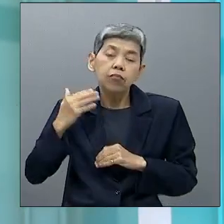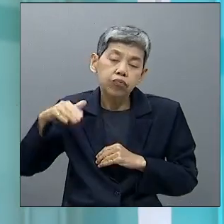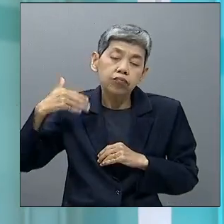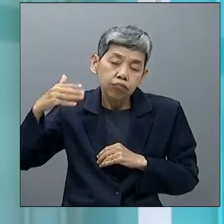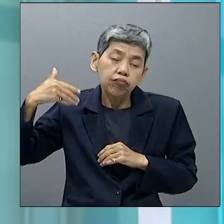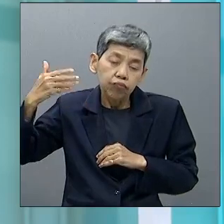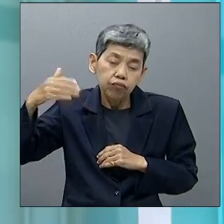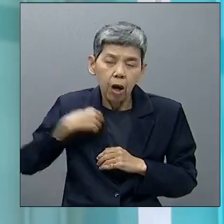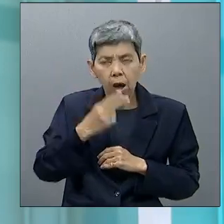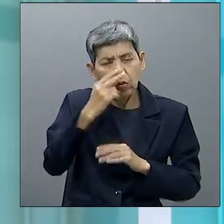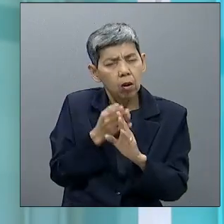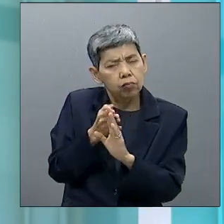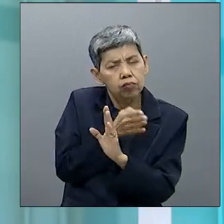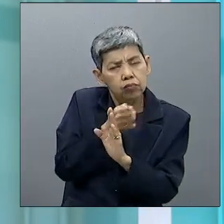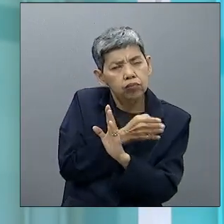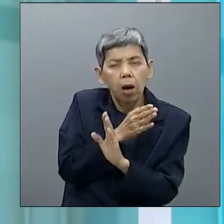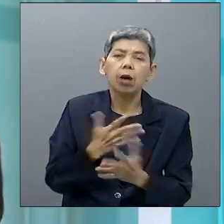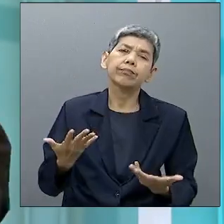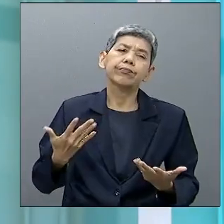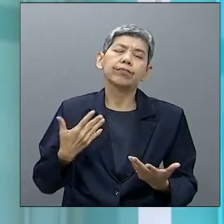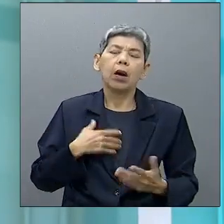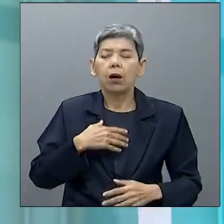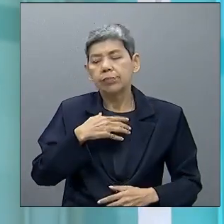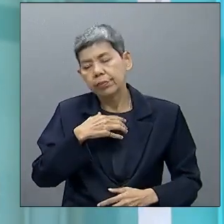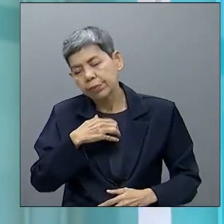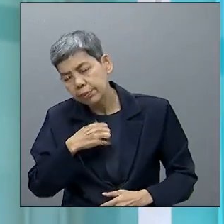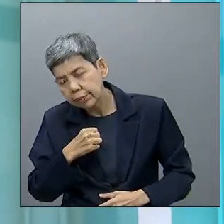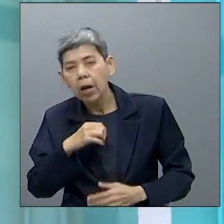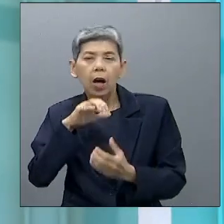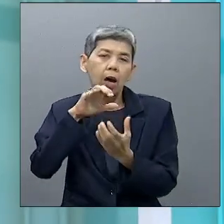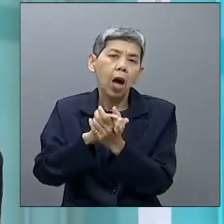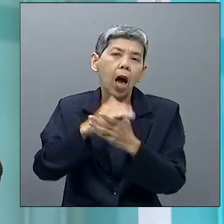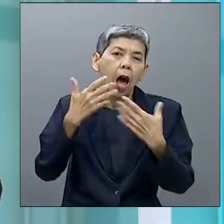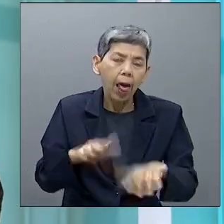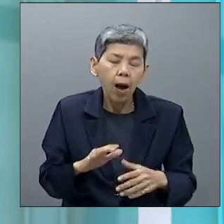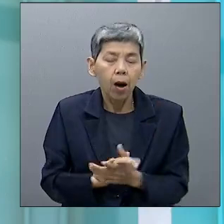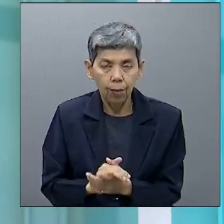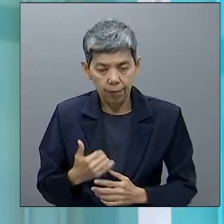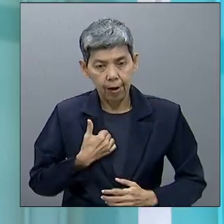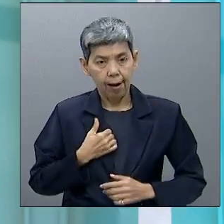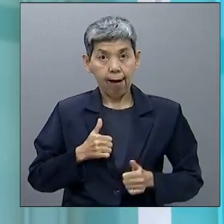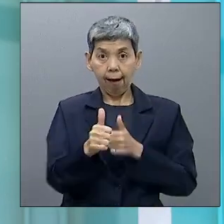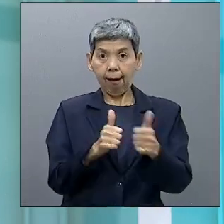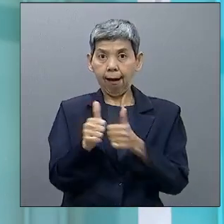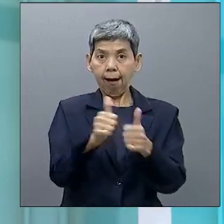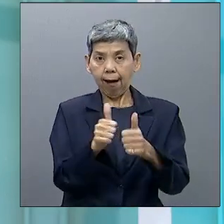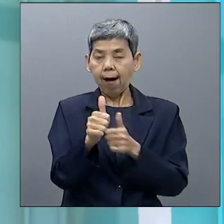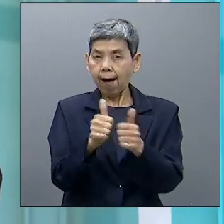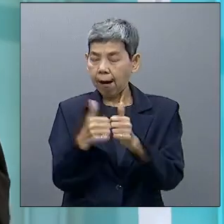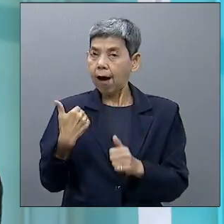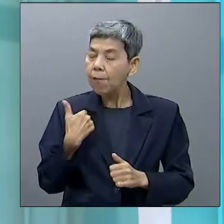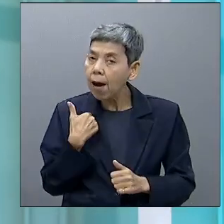ไรอย่างเงี้ยพอมองย้อนกลับไปก็วันเวลามันล่วงเลยไปแล้วแล้วก็แต่งงานไปแล้วอะไรอย่างเงี้ยแต่พอมีเวทีนี้ขึ้นมาเนี่ยเหมือนกับเป็นเวที